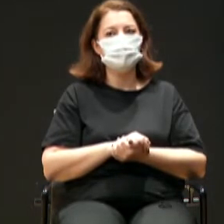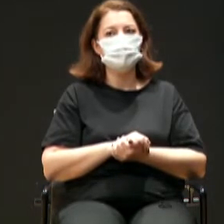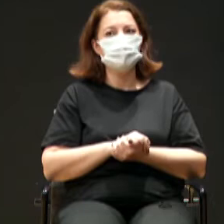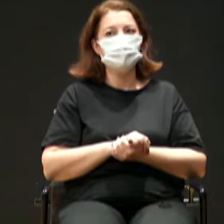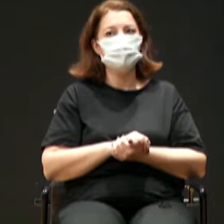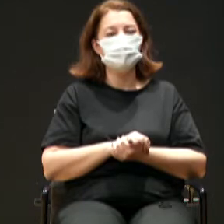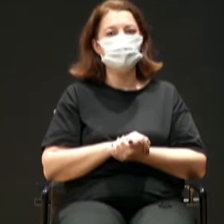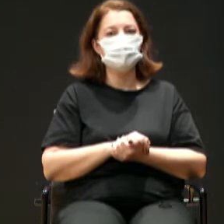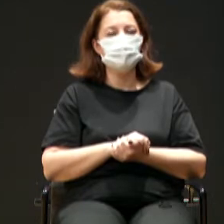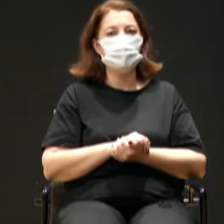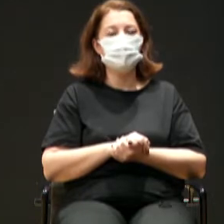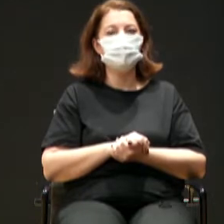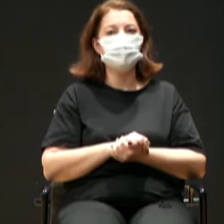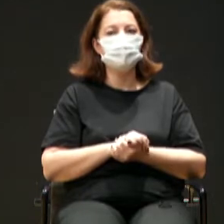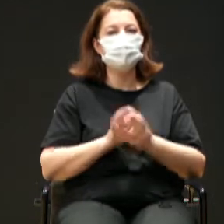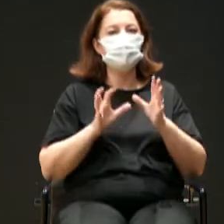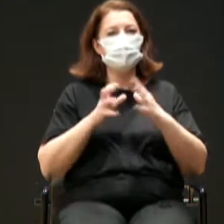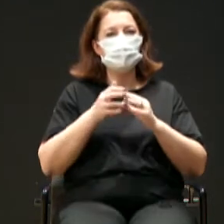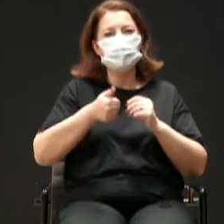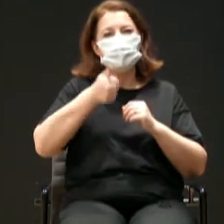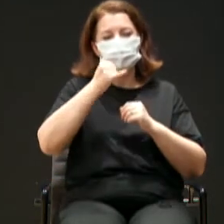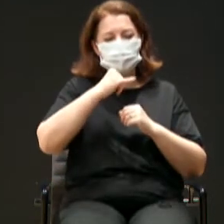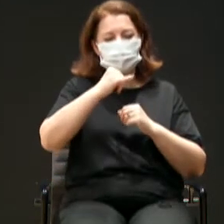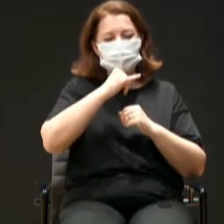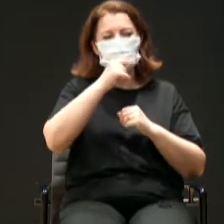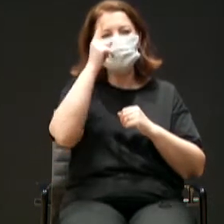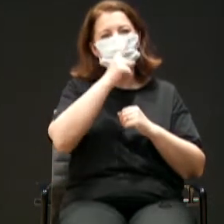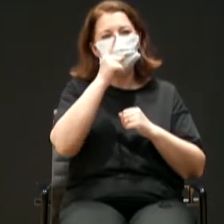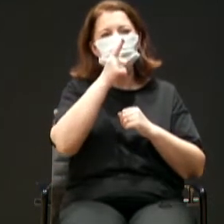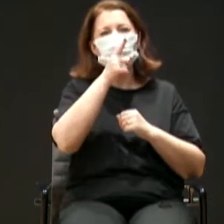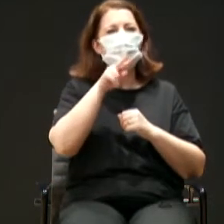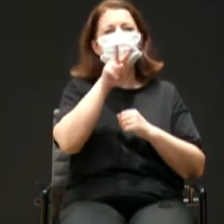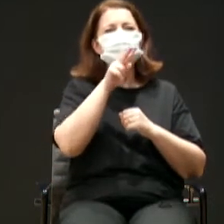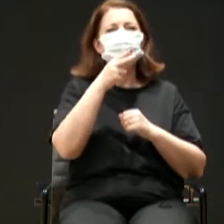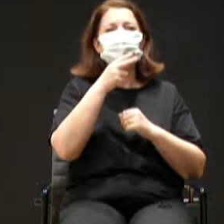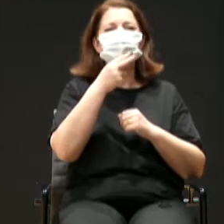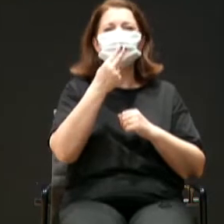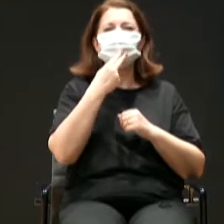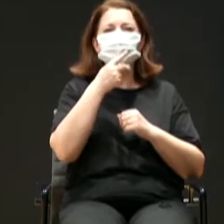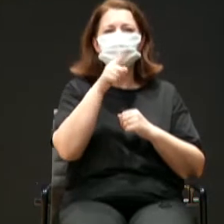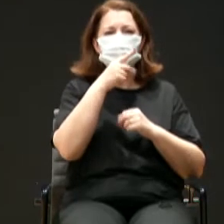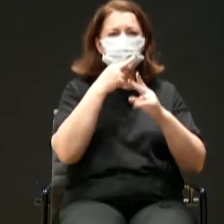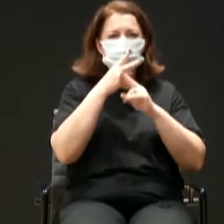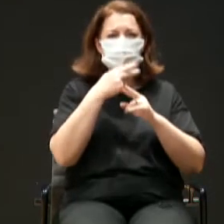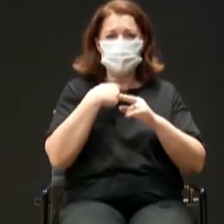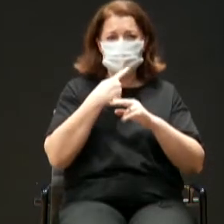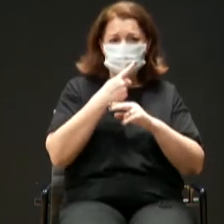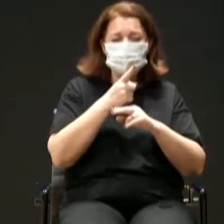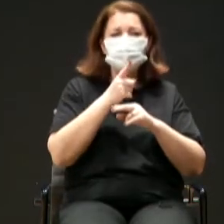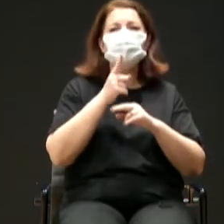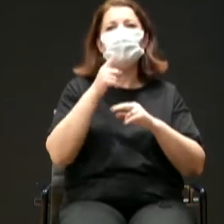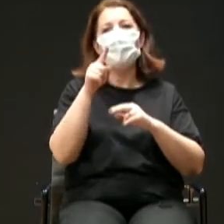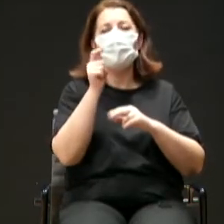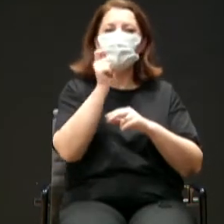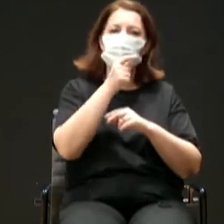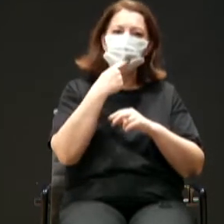Yani grup başkanı şimdi, grup başkanı yakın olduğundan dolayı öyle bir uyarıda bulundu ki ben yapacaktım zaten uyarıyı. Arkadaşlar.